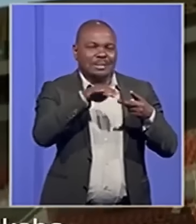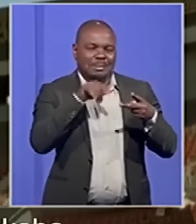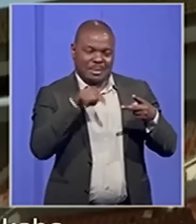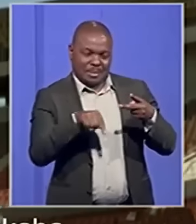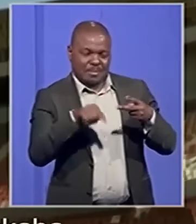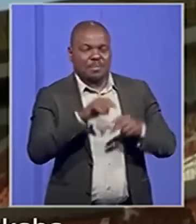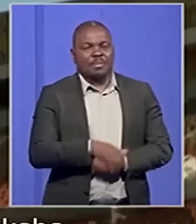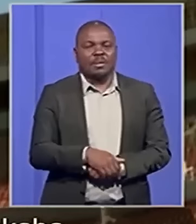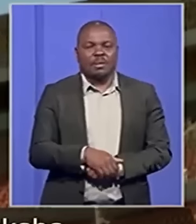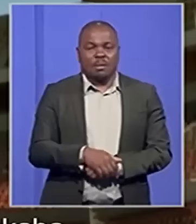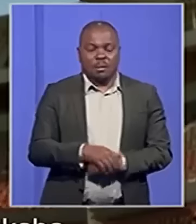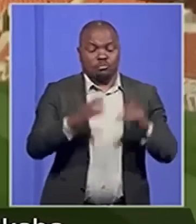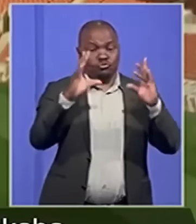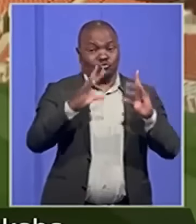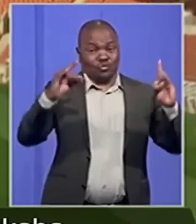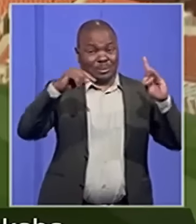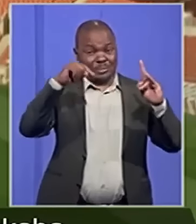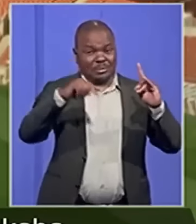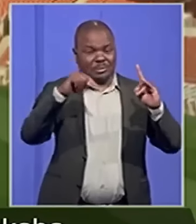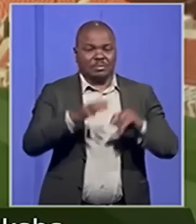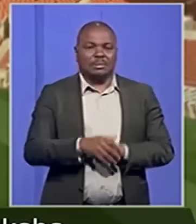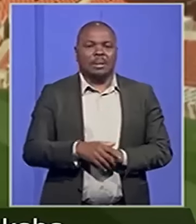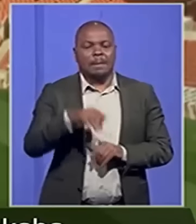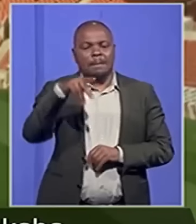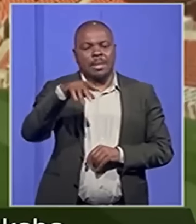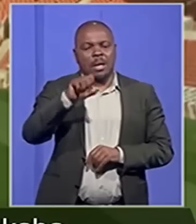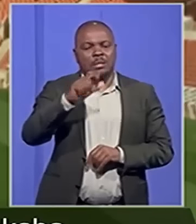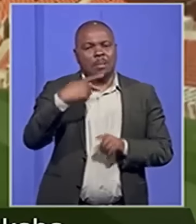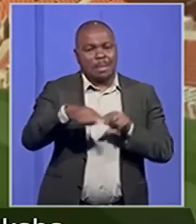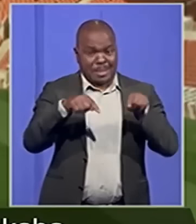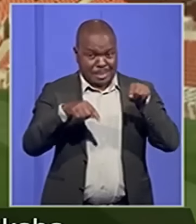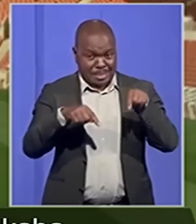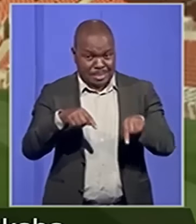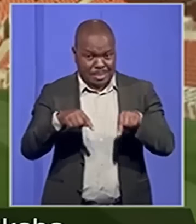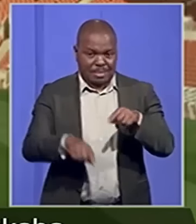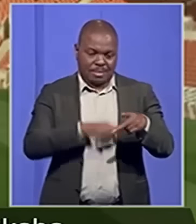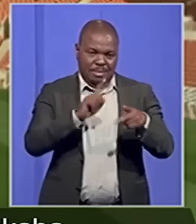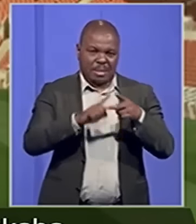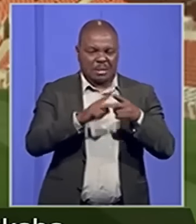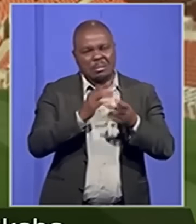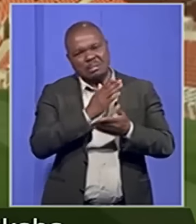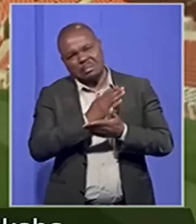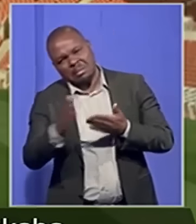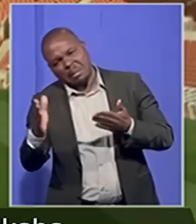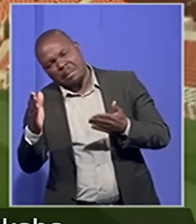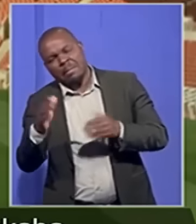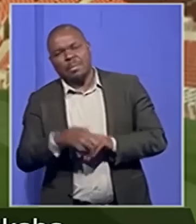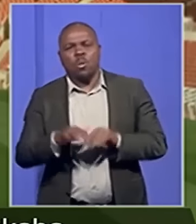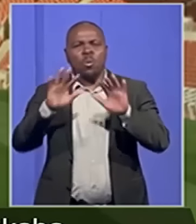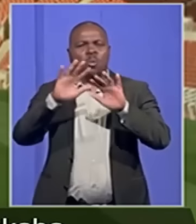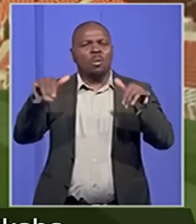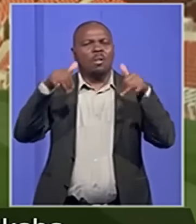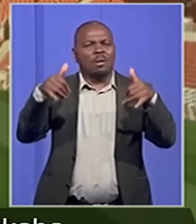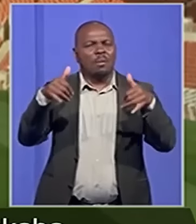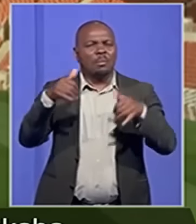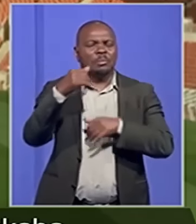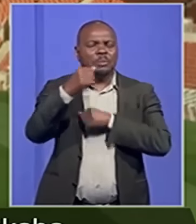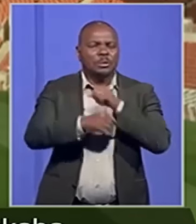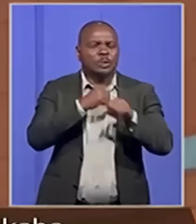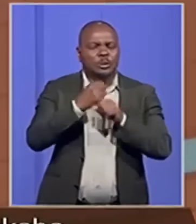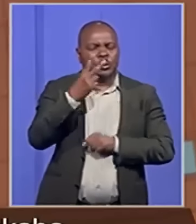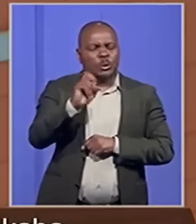Zimbabwe. Lepatlelo le swara dipapadi tša PSL ebile go raloketše tše dingwe tša dipapadi tša mogopo wa lefase tša FIFA ka